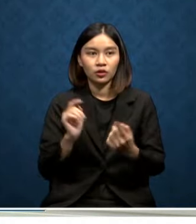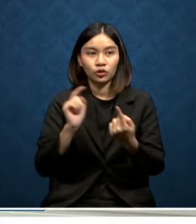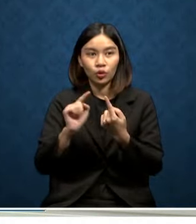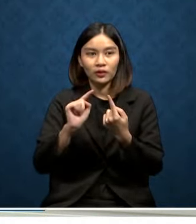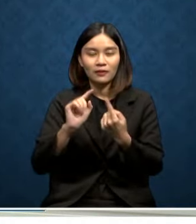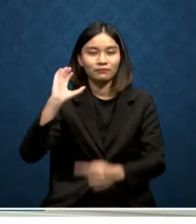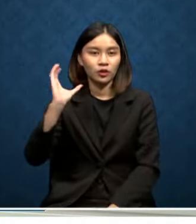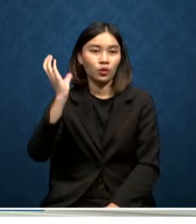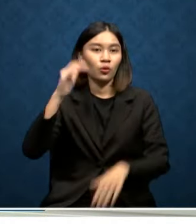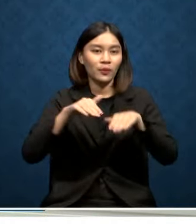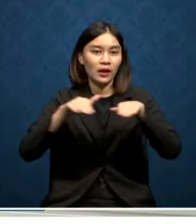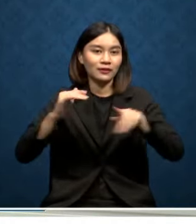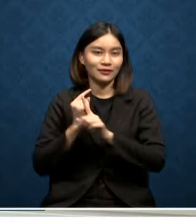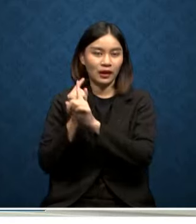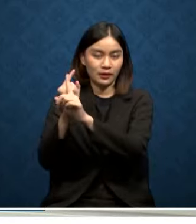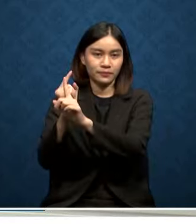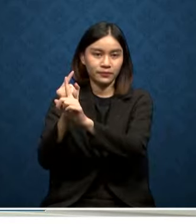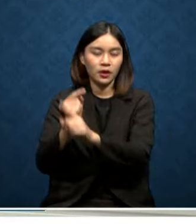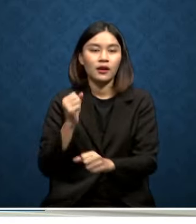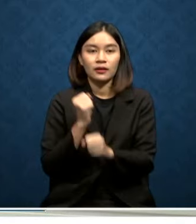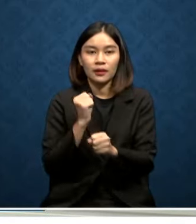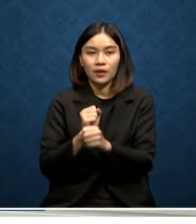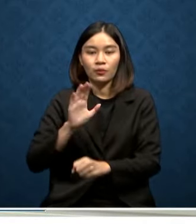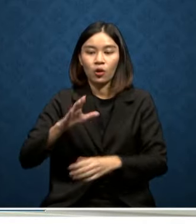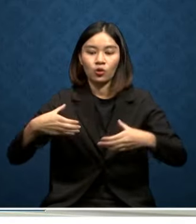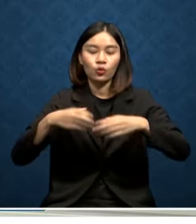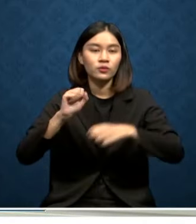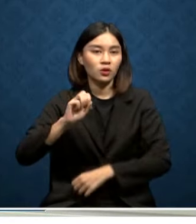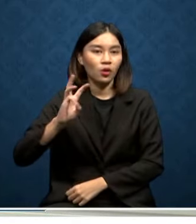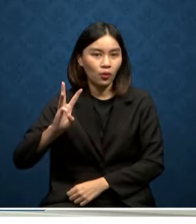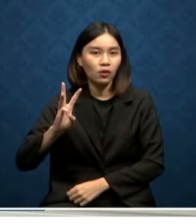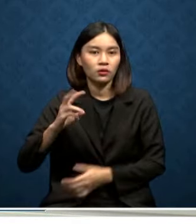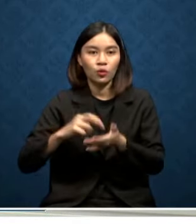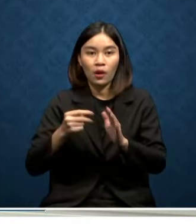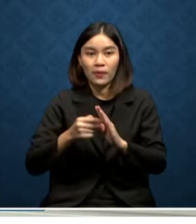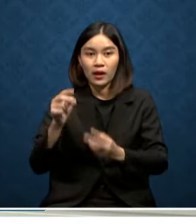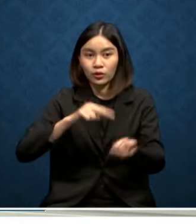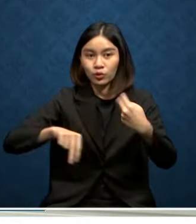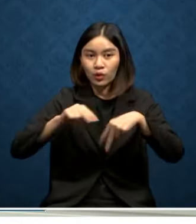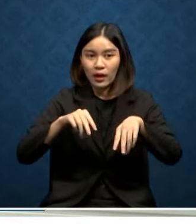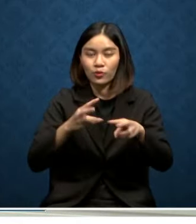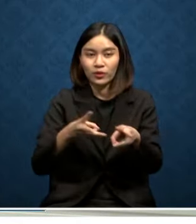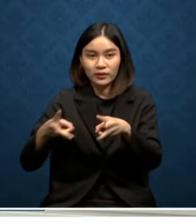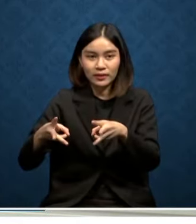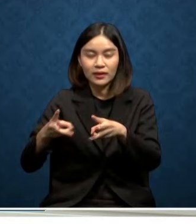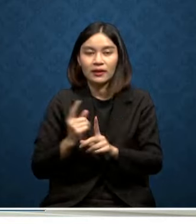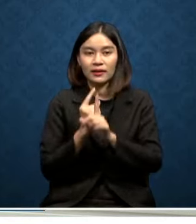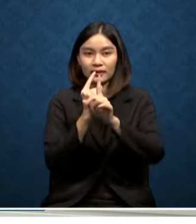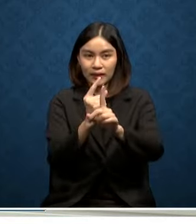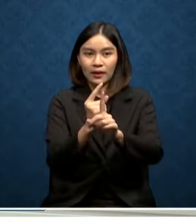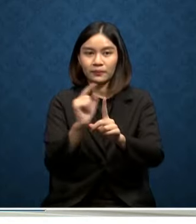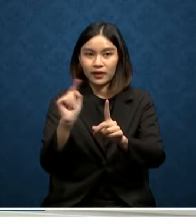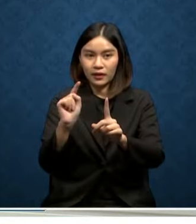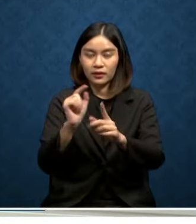สากลการทำงานของวุฒิสภาจึงย่อมจะต้องรักษาหลักการให้เป็นไปตาม